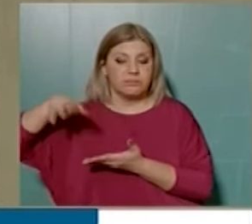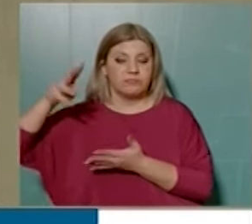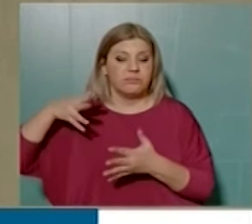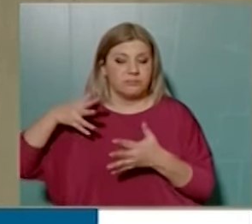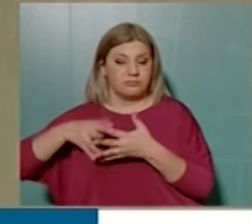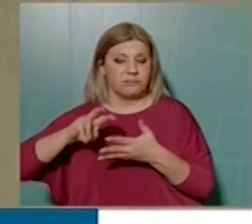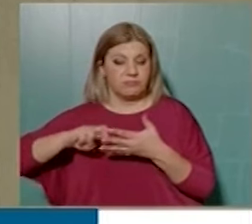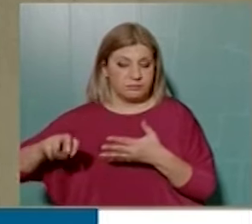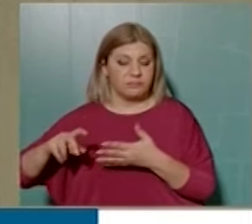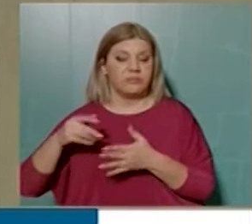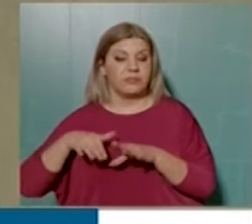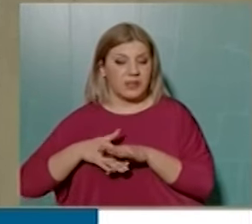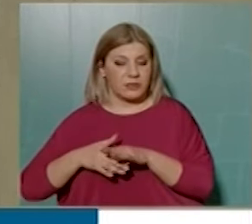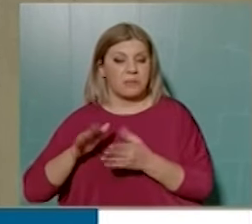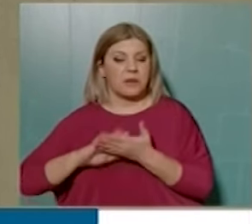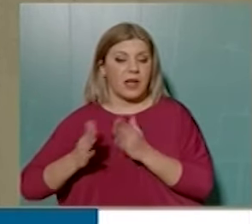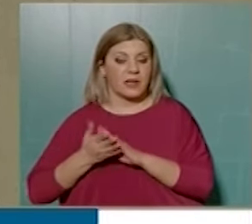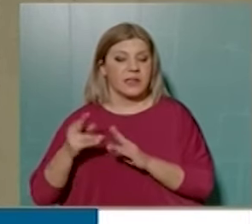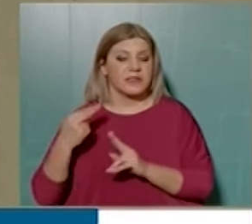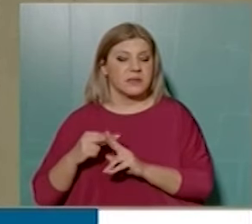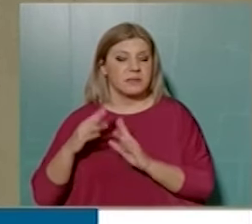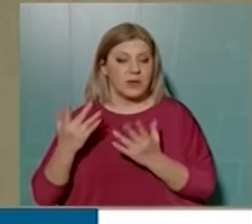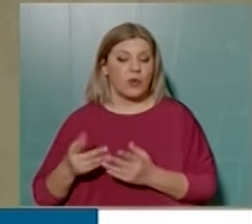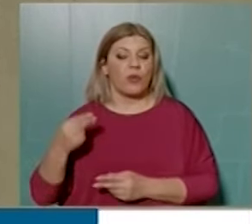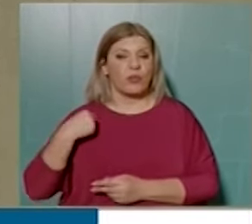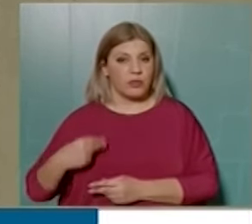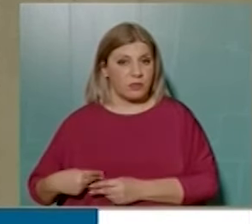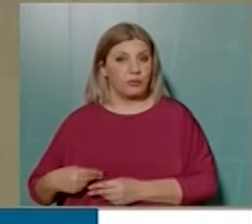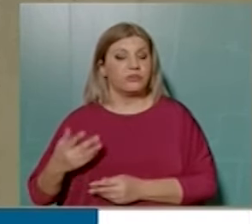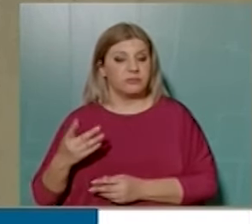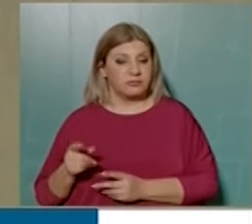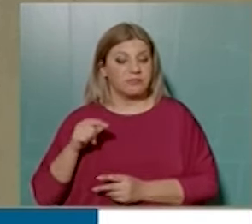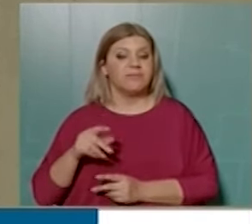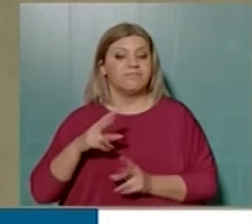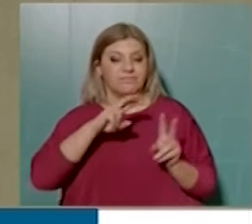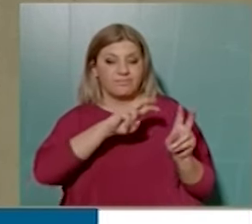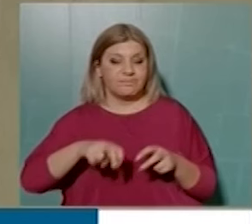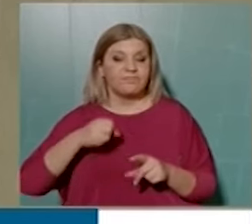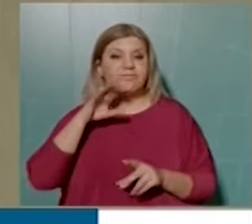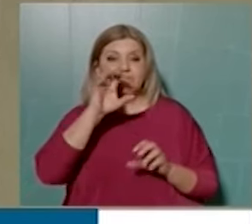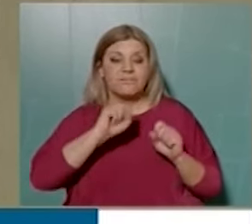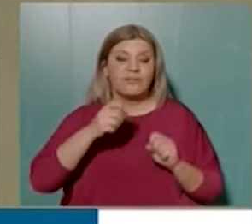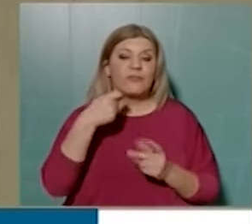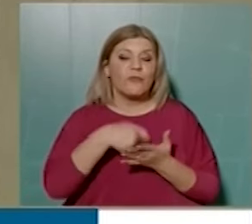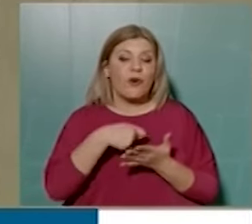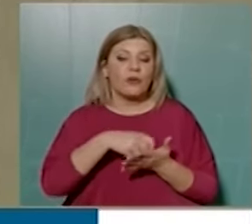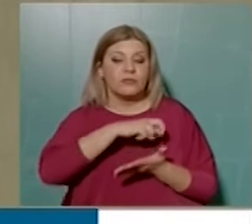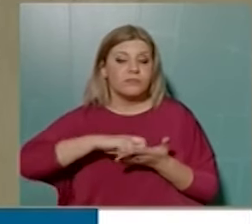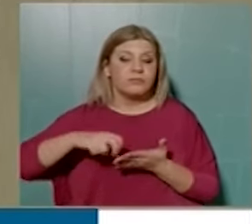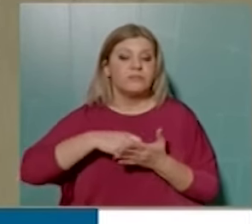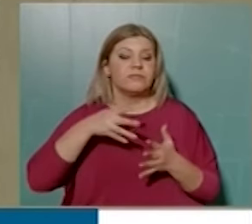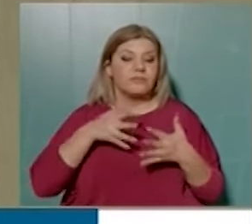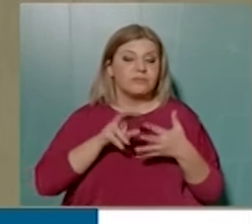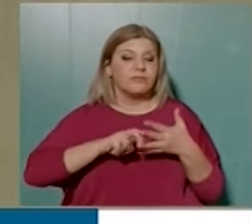δημοτικών υπηρεσιών που πρακτικά σημαίνει ότι ο δήμος θα διεξάγει ένα ανελέητο κυνήγι φ φόρων τελών